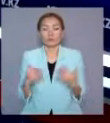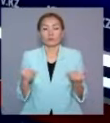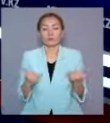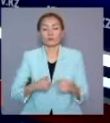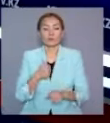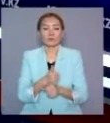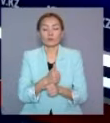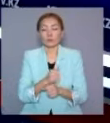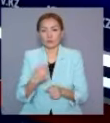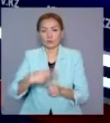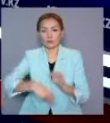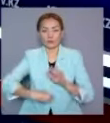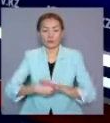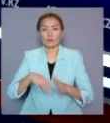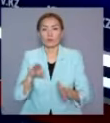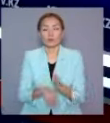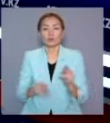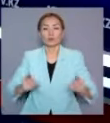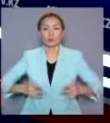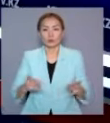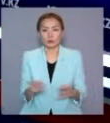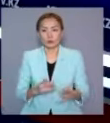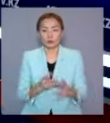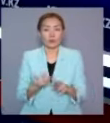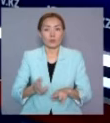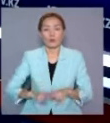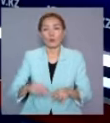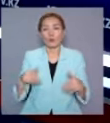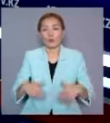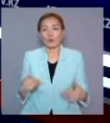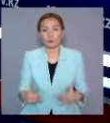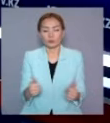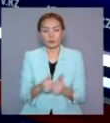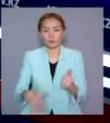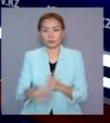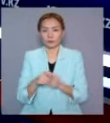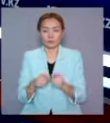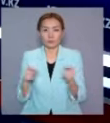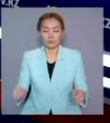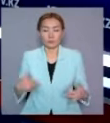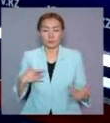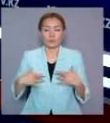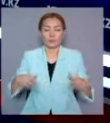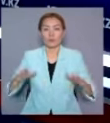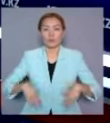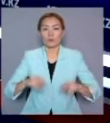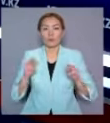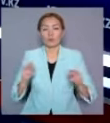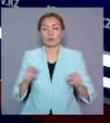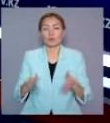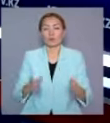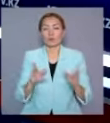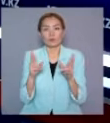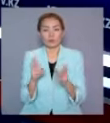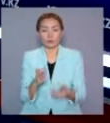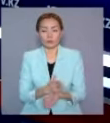Бүгінгі күннің басты талабы жемқорлықсыз әділ қоғам құру. Осында Иран мен колледждің жанынан құрылған Жарқыра театрының адалдықтың